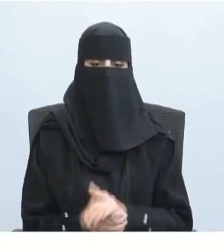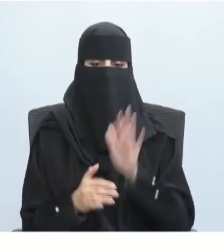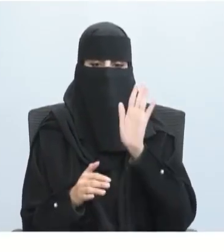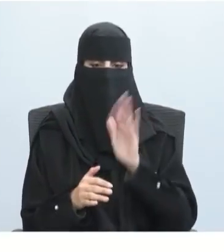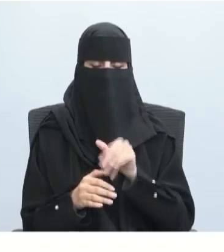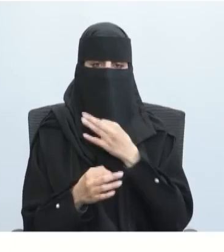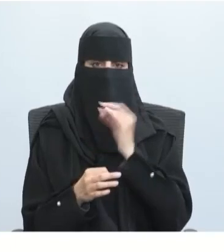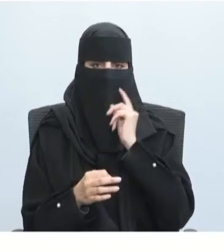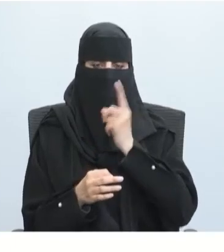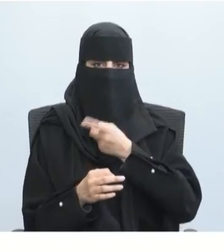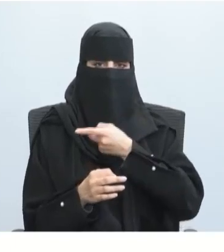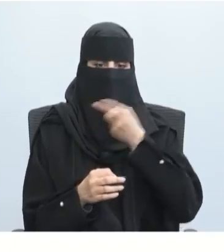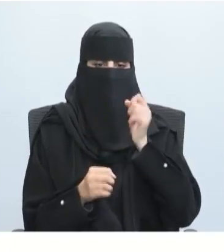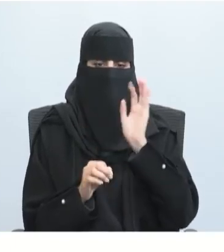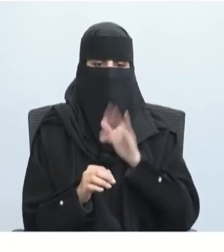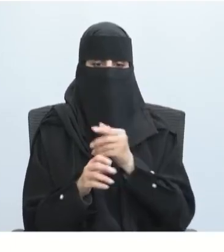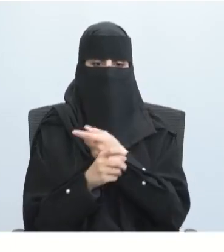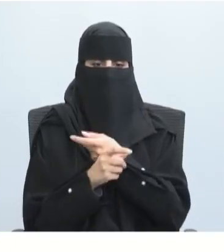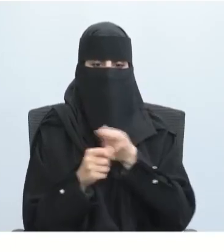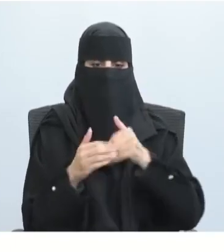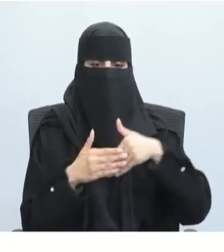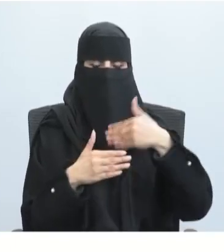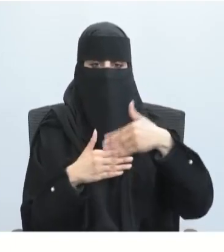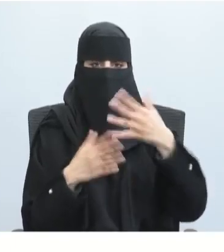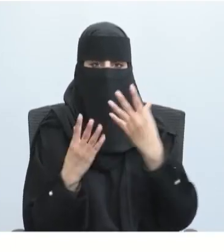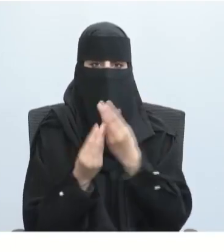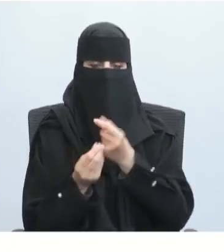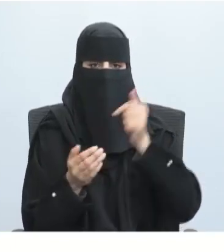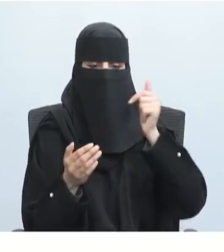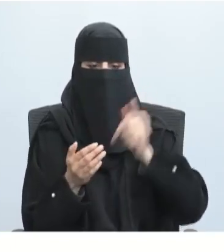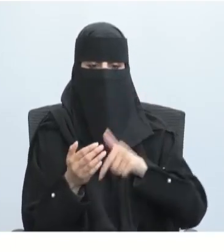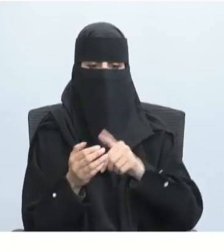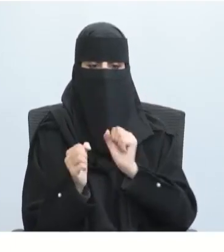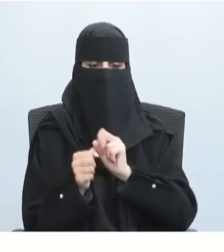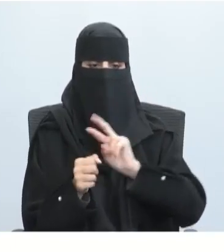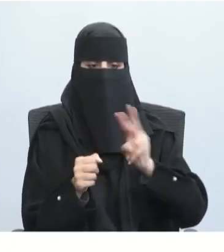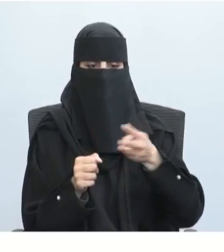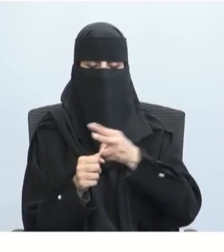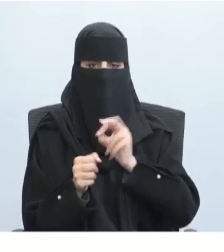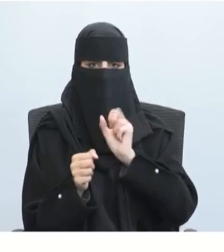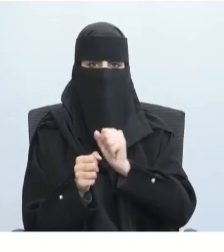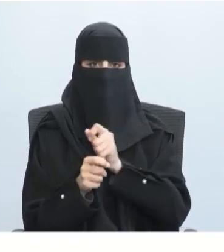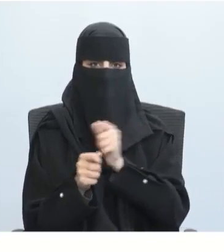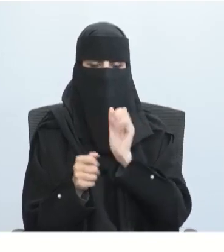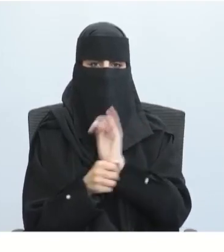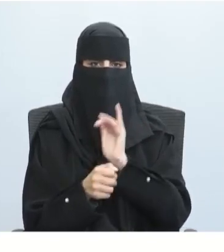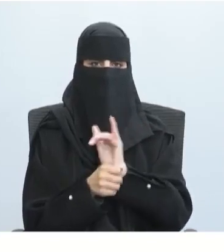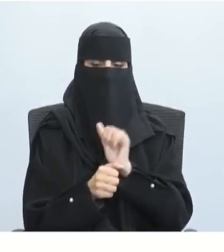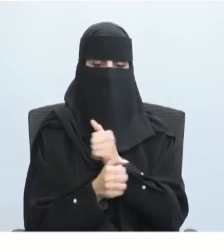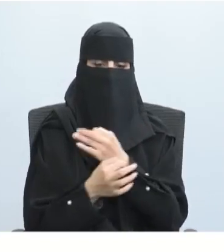ذكرنا ان عاده ما تنطوي حسابات القيمه المستقبليه والقيمه الحاليه على نوعين من